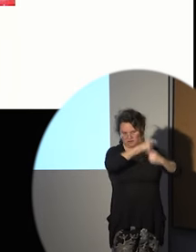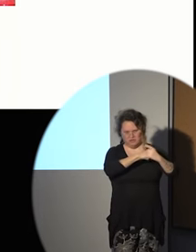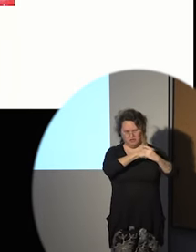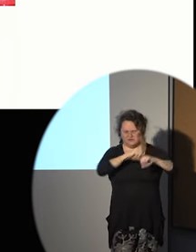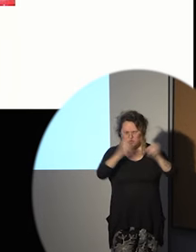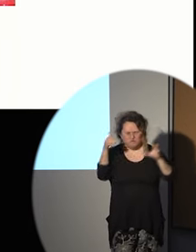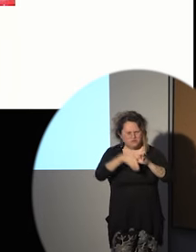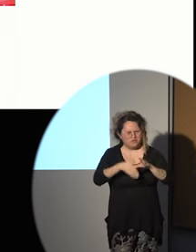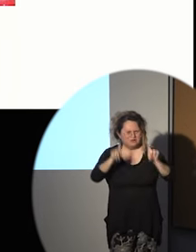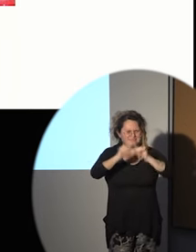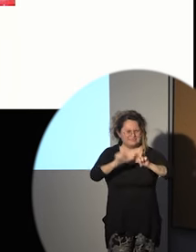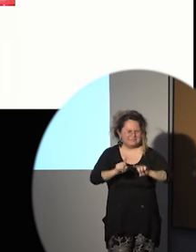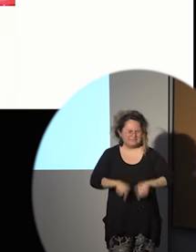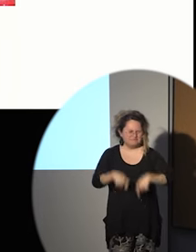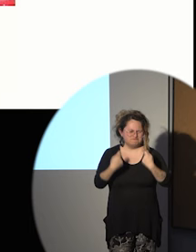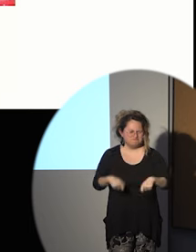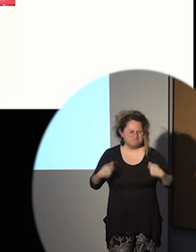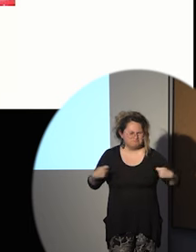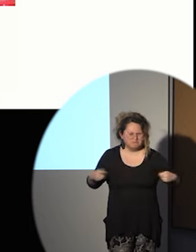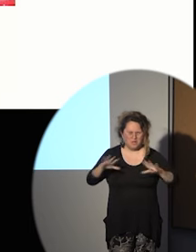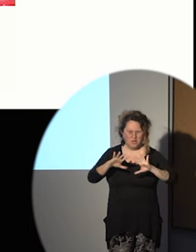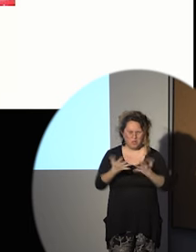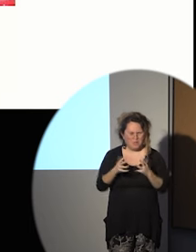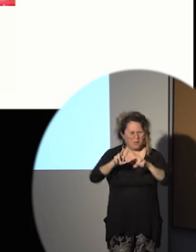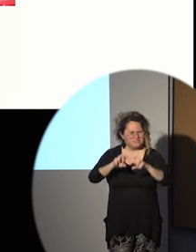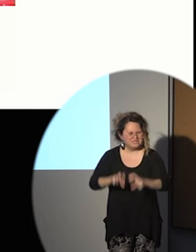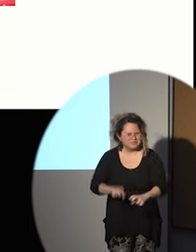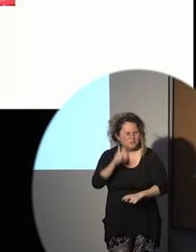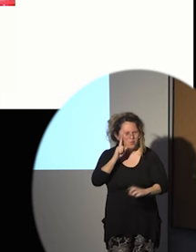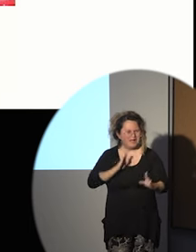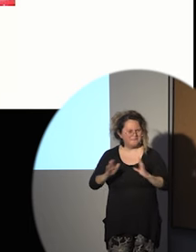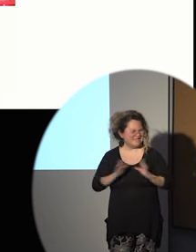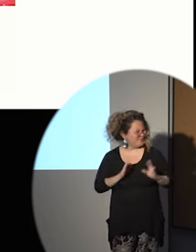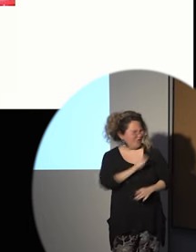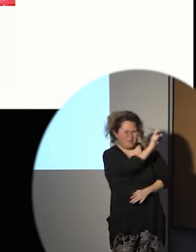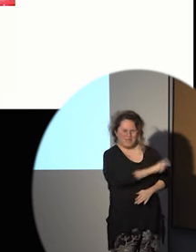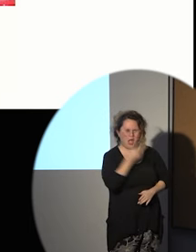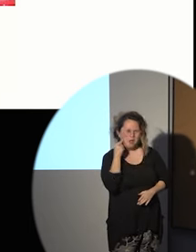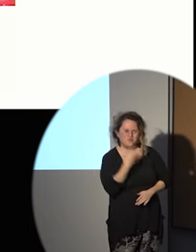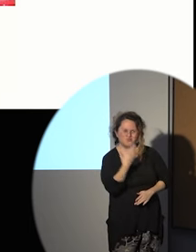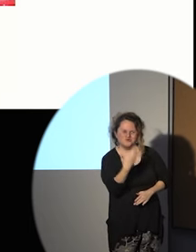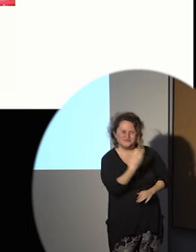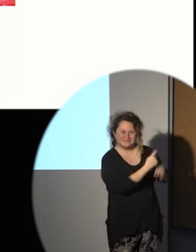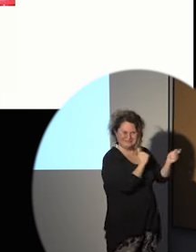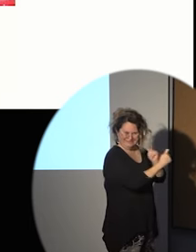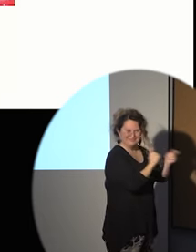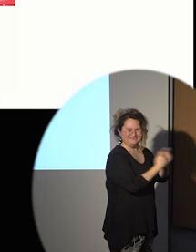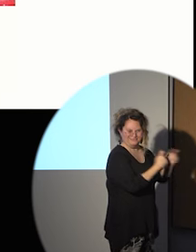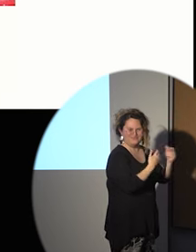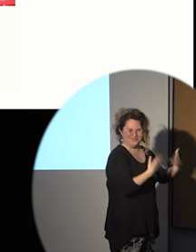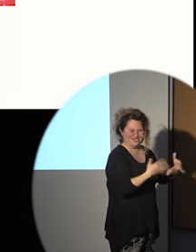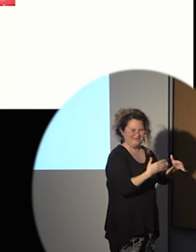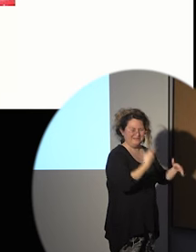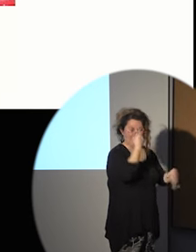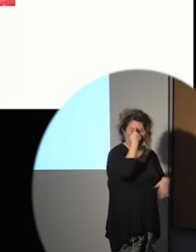par exemple, j'ai discuté avec Eric là au dîner sur Edwin Hubble, qui est un astronome très particulier, Et c'est vrai que c'est